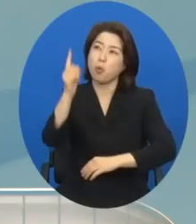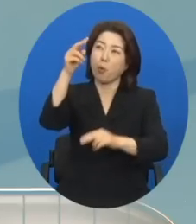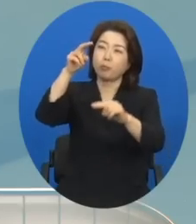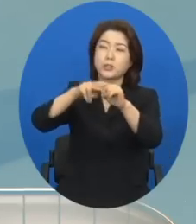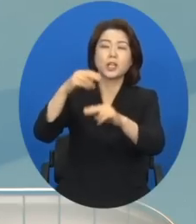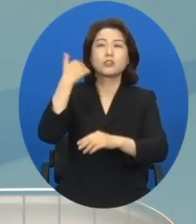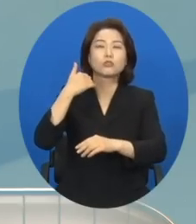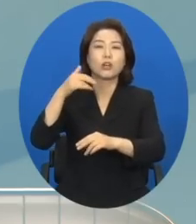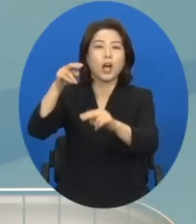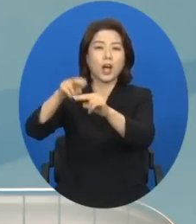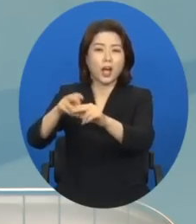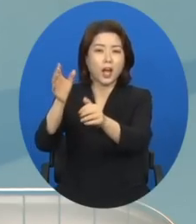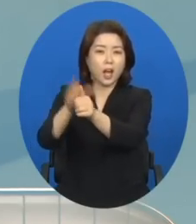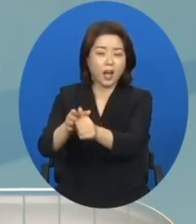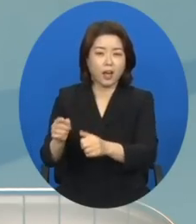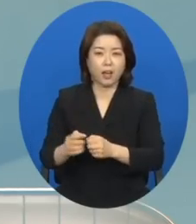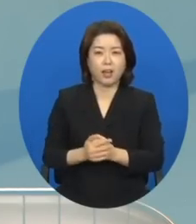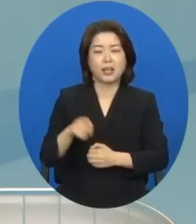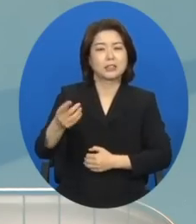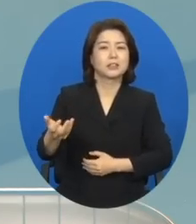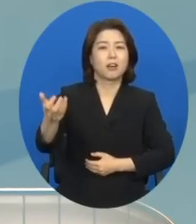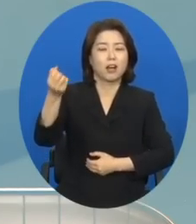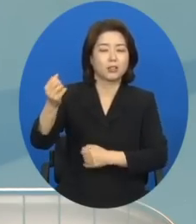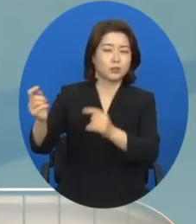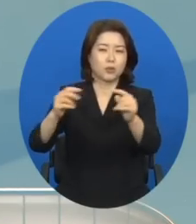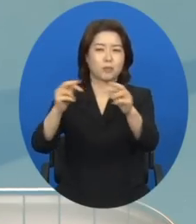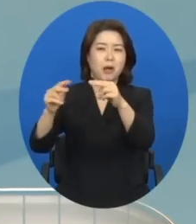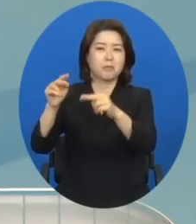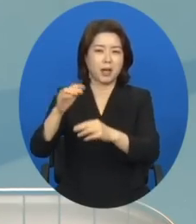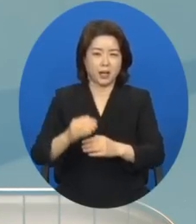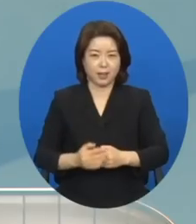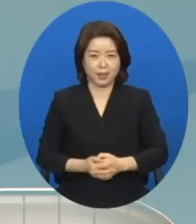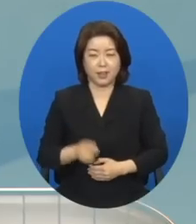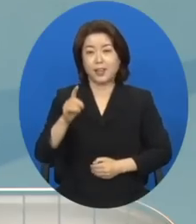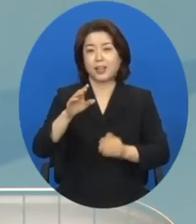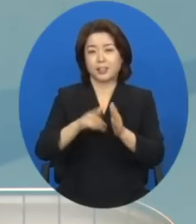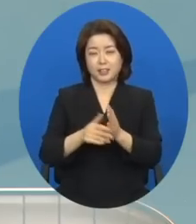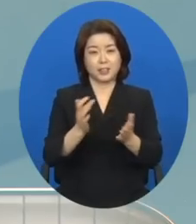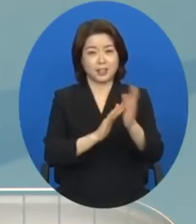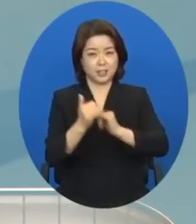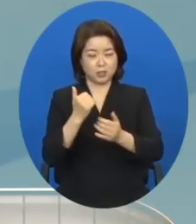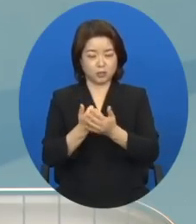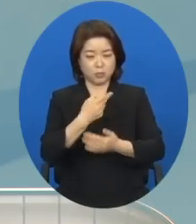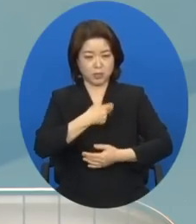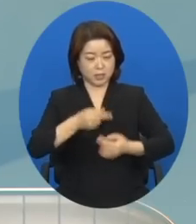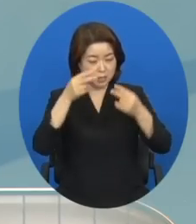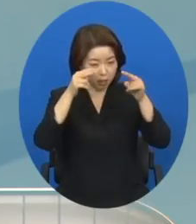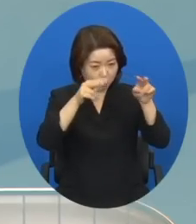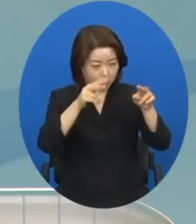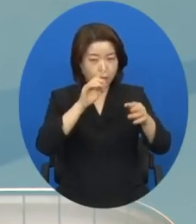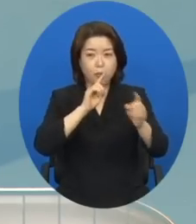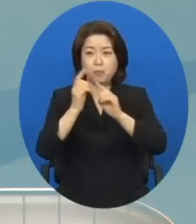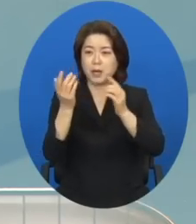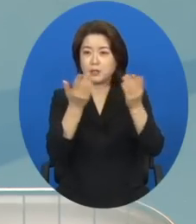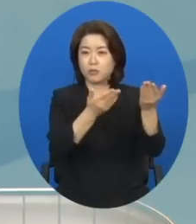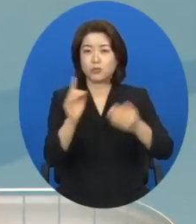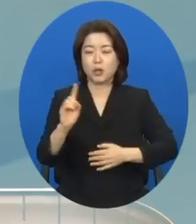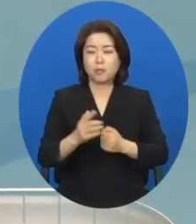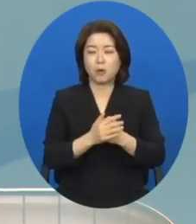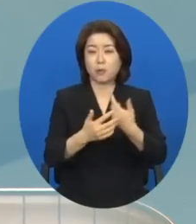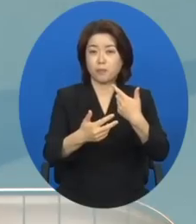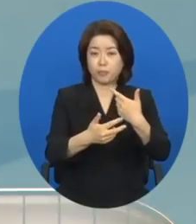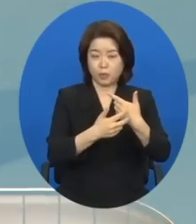것이냐, 그것을 가지고 제자들이 싸웠다는 거예요. 그때 예수님께서 제자들을 보시면서 하신 말씀이 누가복음